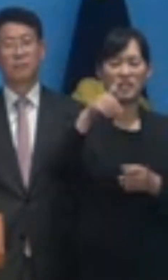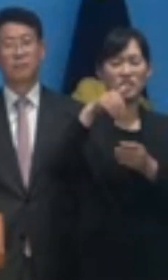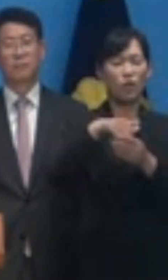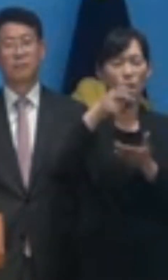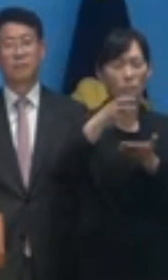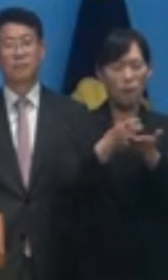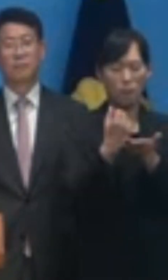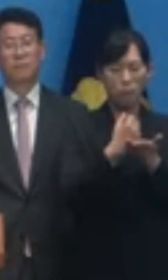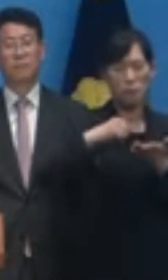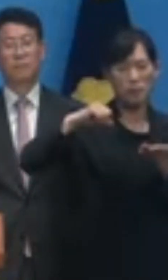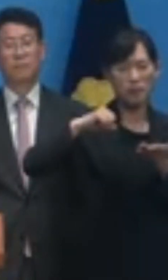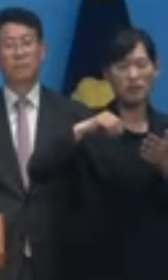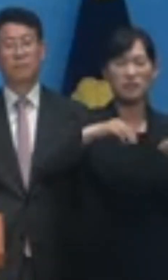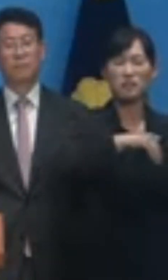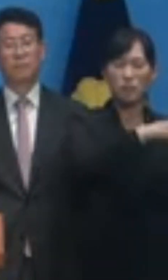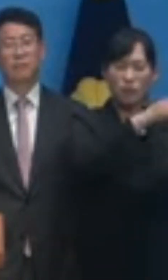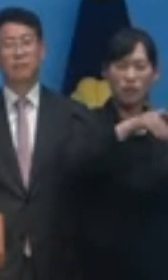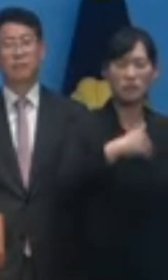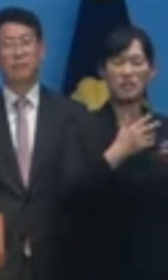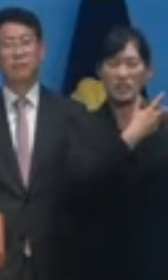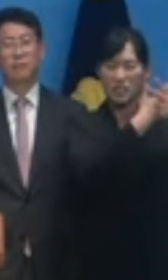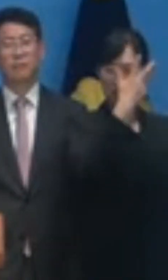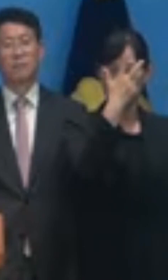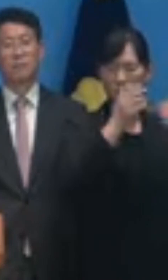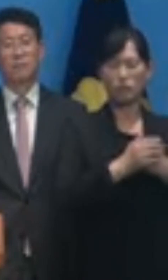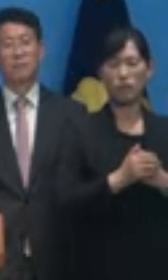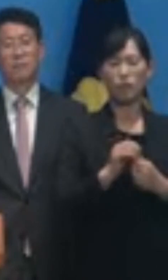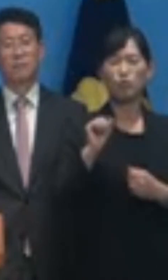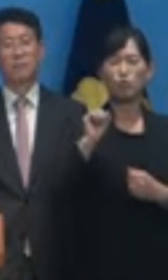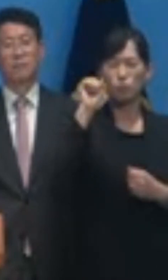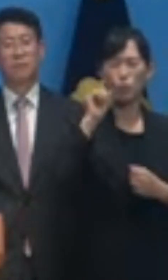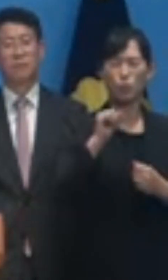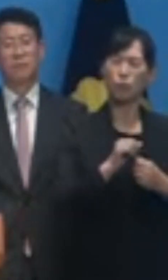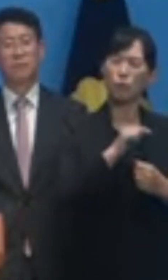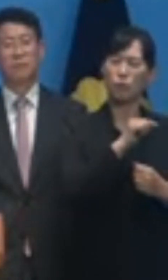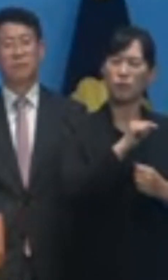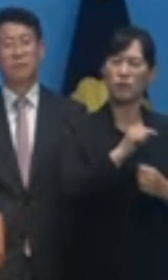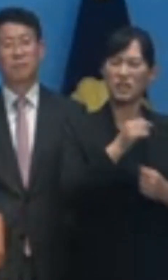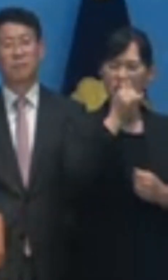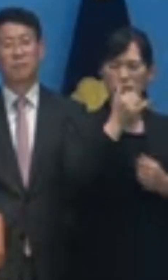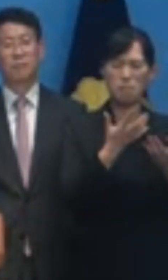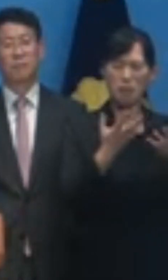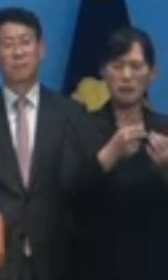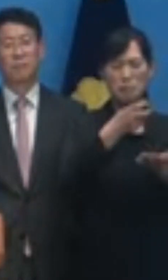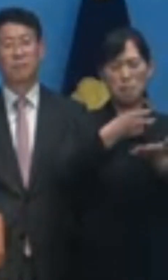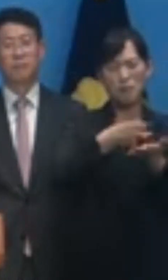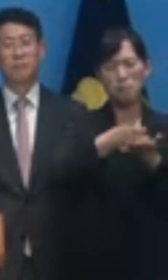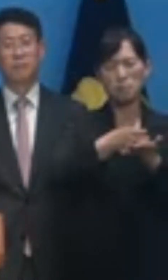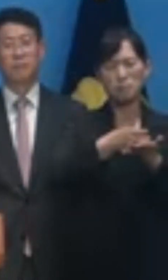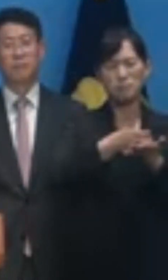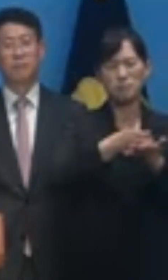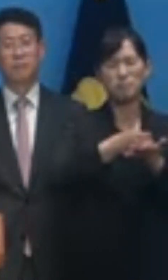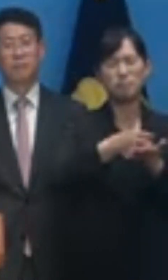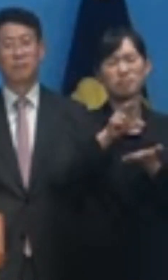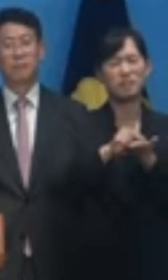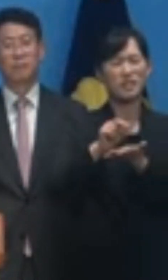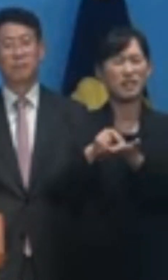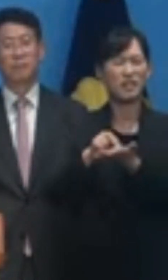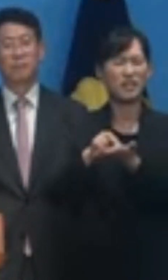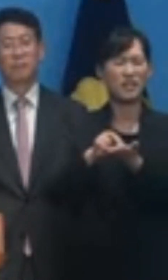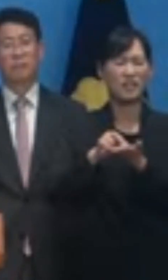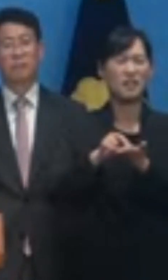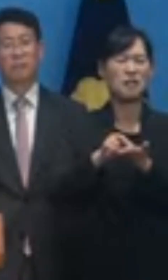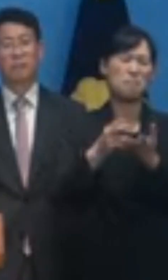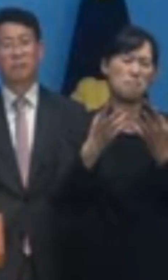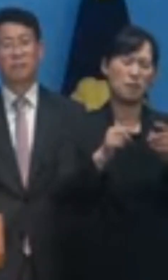선거법 위반과 관련한 사안은 이재명 후보를 휘감고 있는 수많은 사법 리스크준 빙산의